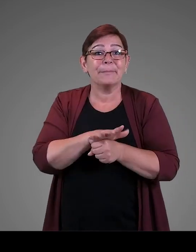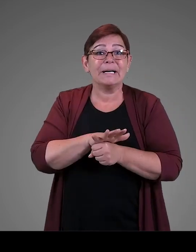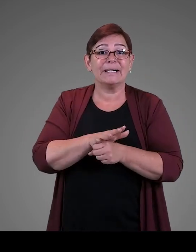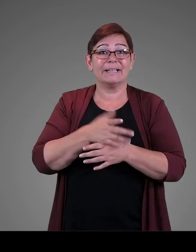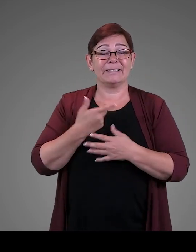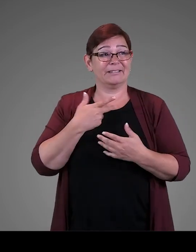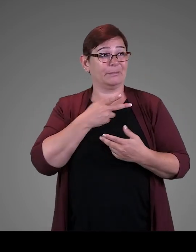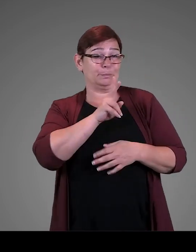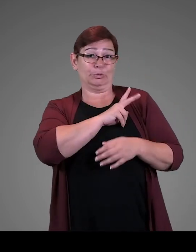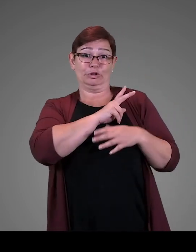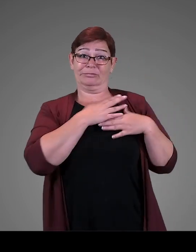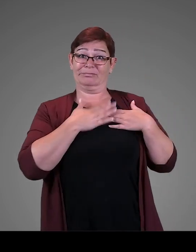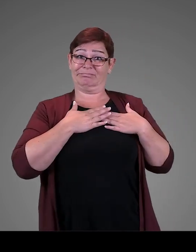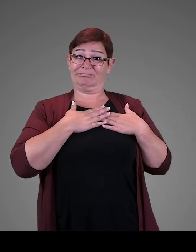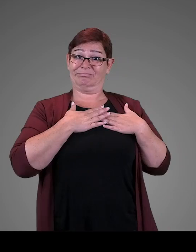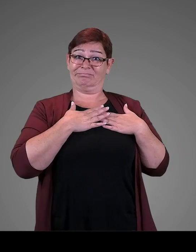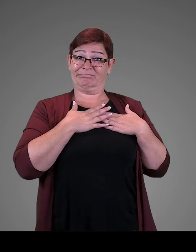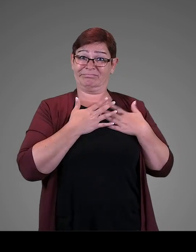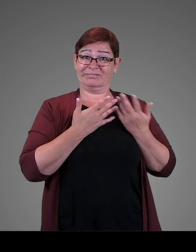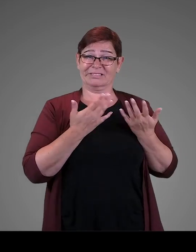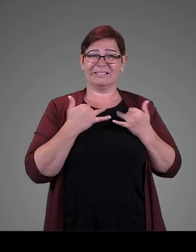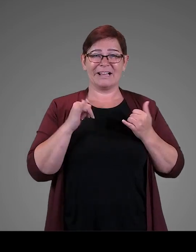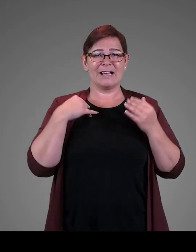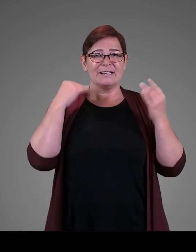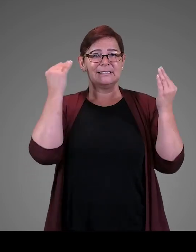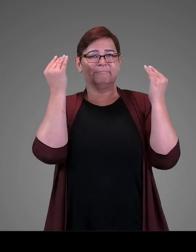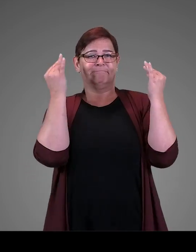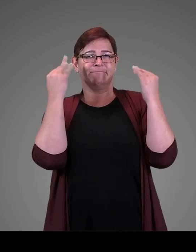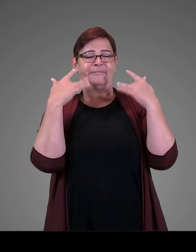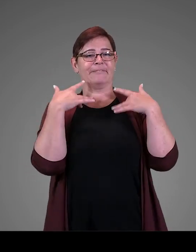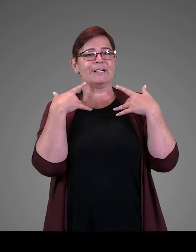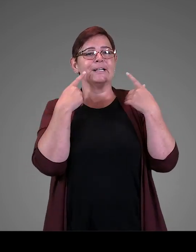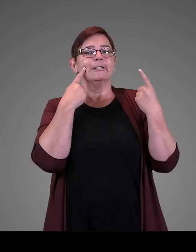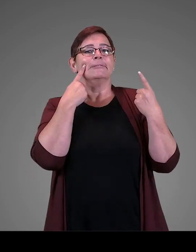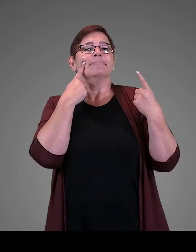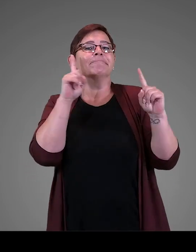vient m'apporter à un niveau personnel un espèce de sens